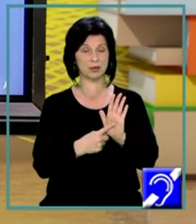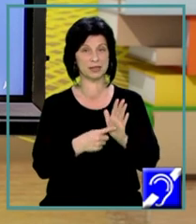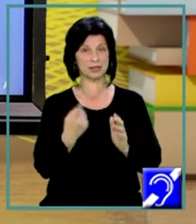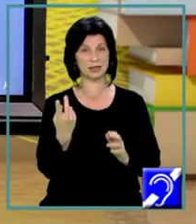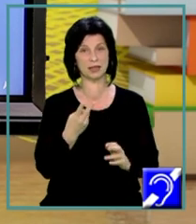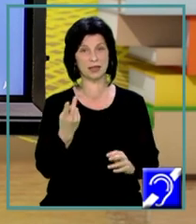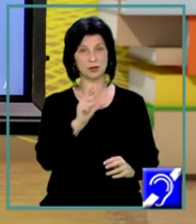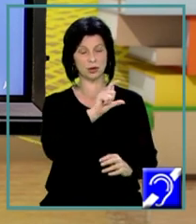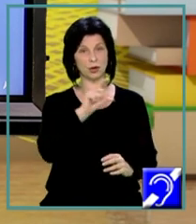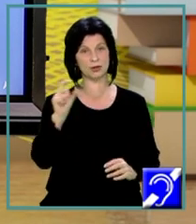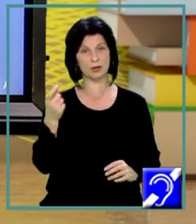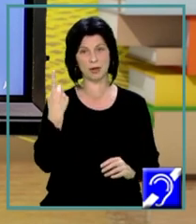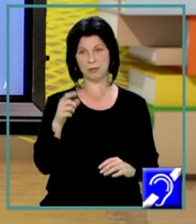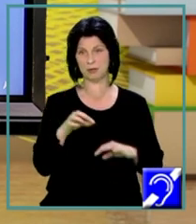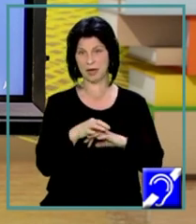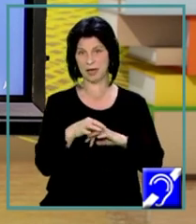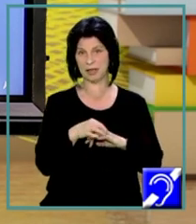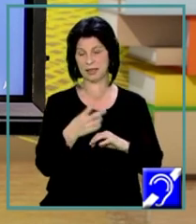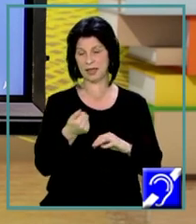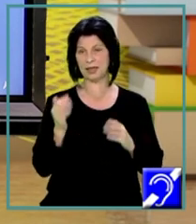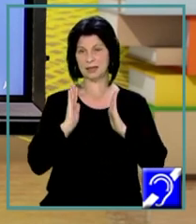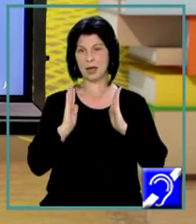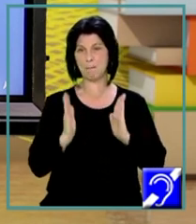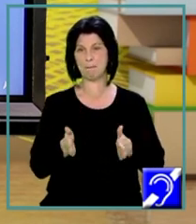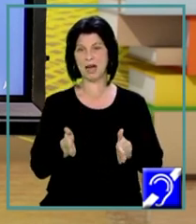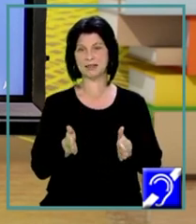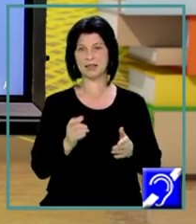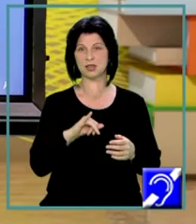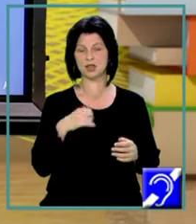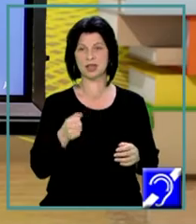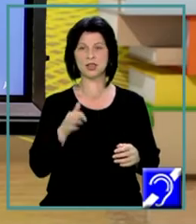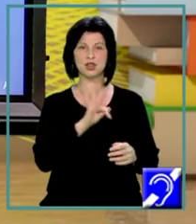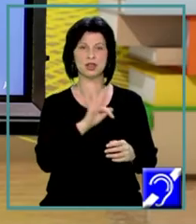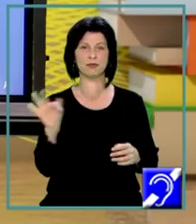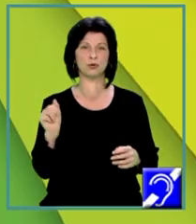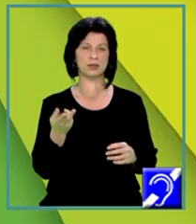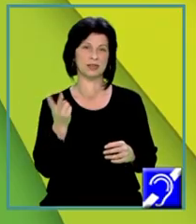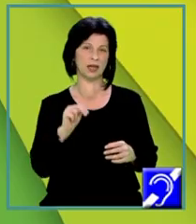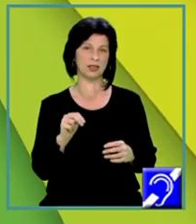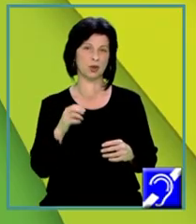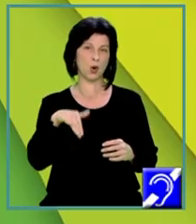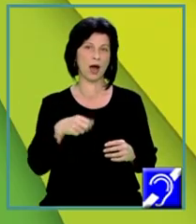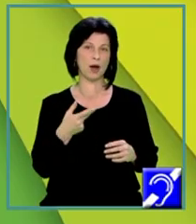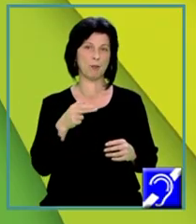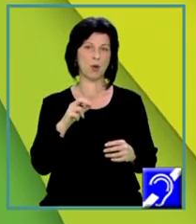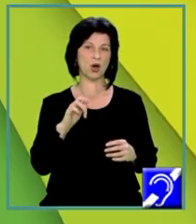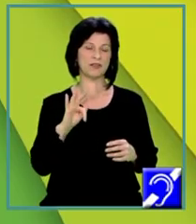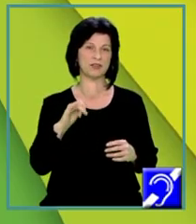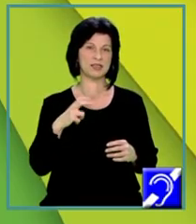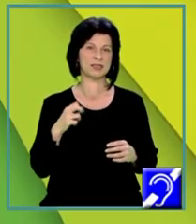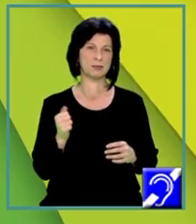de inele de Matrice și de funcții a doua legată de morfisme de inele și corpuri multe din lucrurile